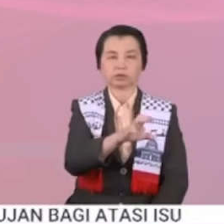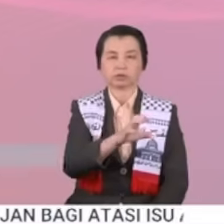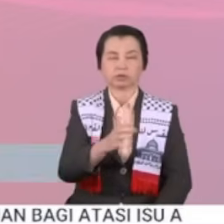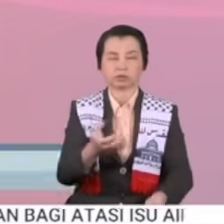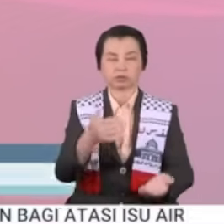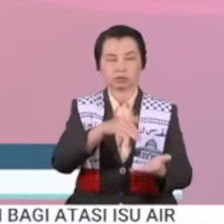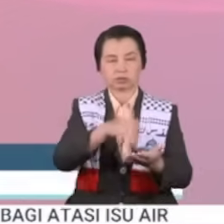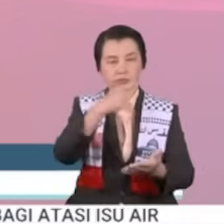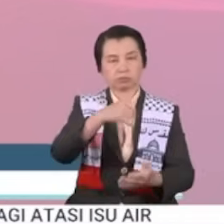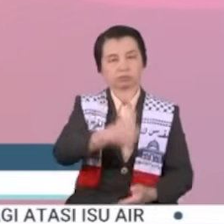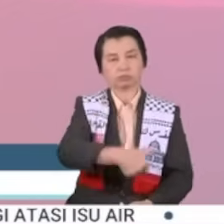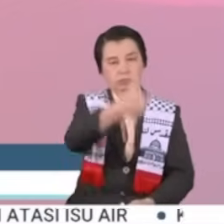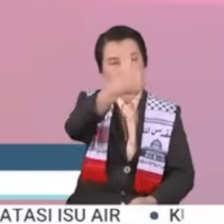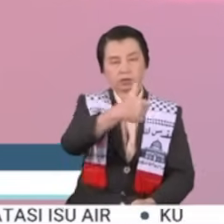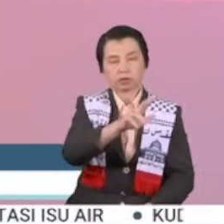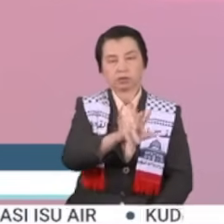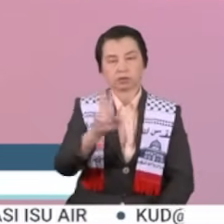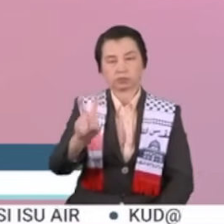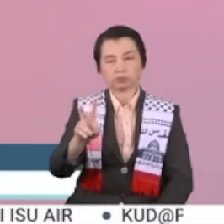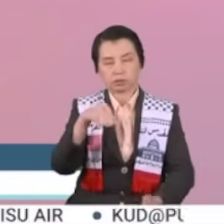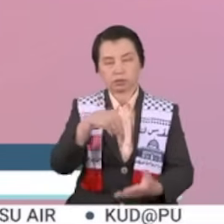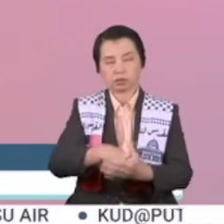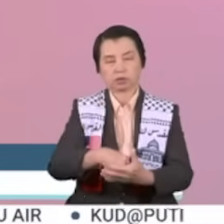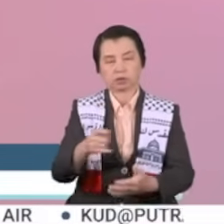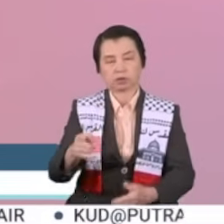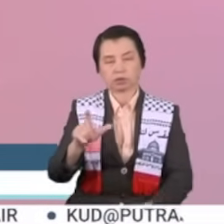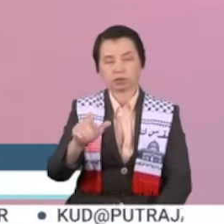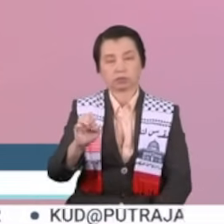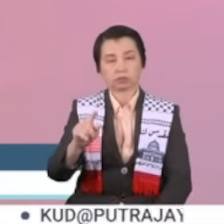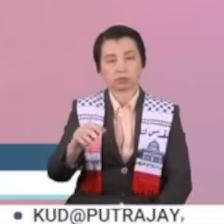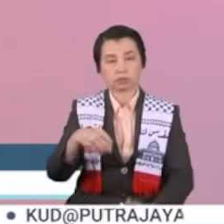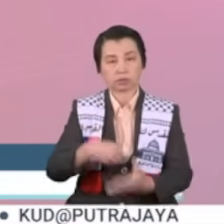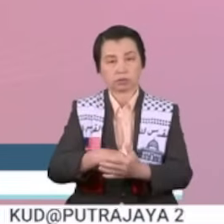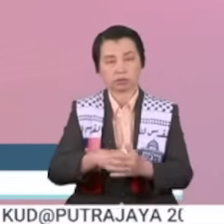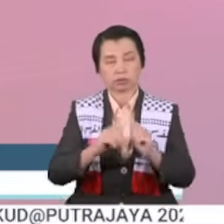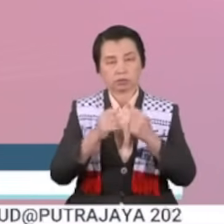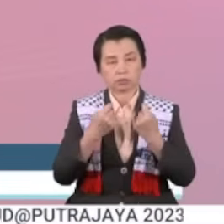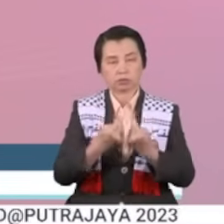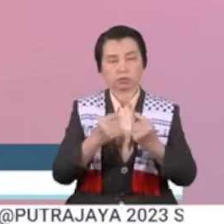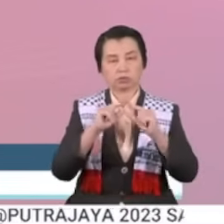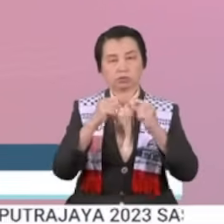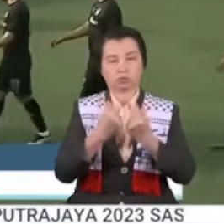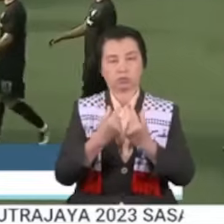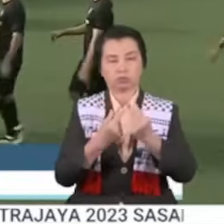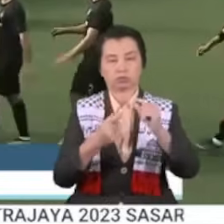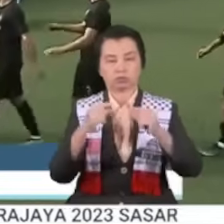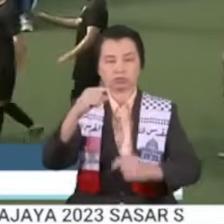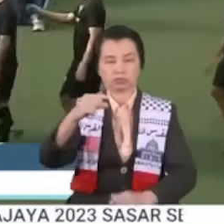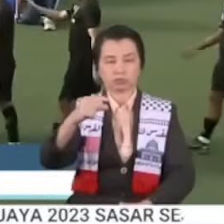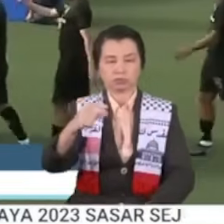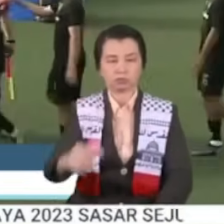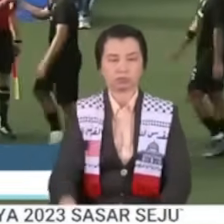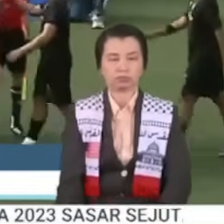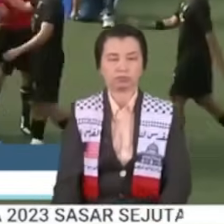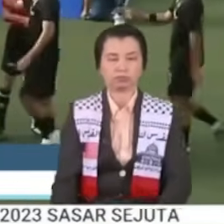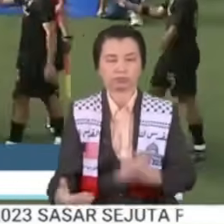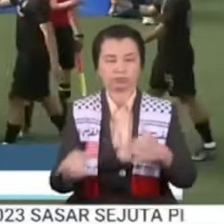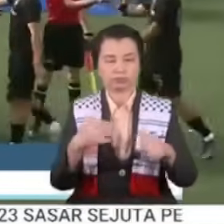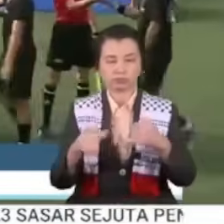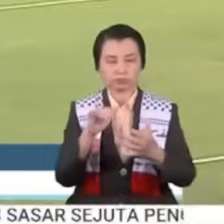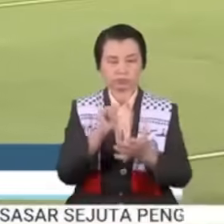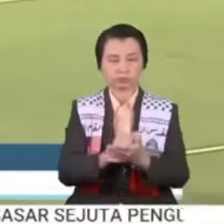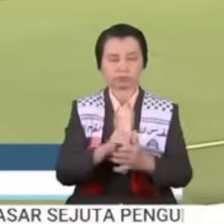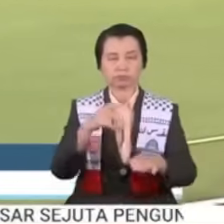bangkit melakar kemenangan 32 ke atas stion Laguna FC aksi kumpulan aks